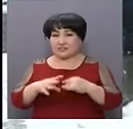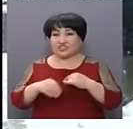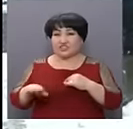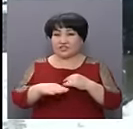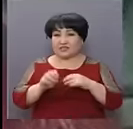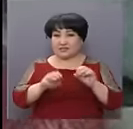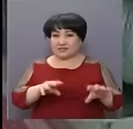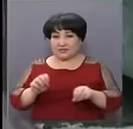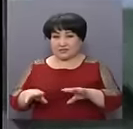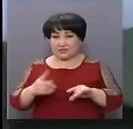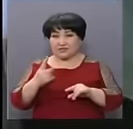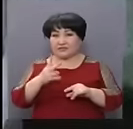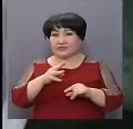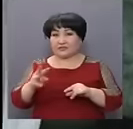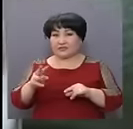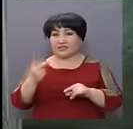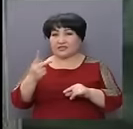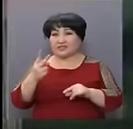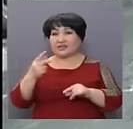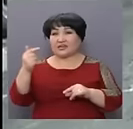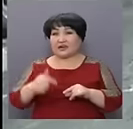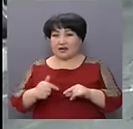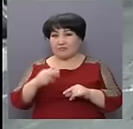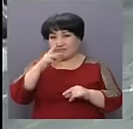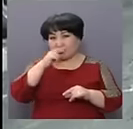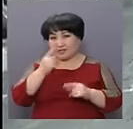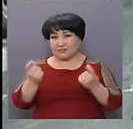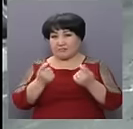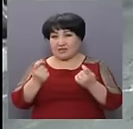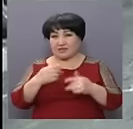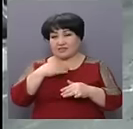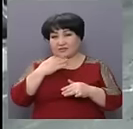2 грамм уланған бидай жетіп жатыр. У 7-8 тәулік ішінде әсер етеді, дейді мамандар.